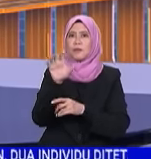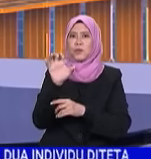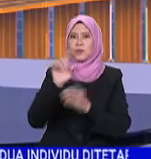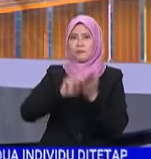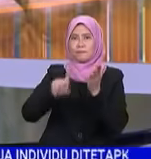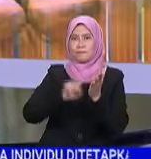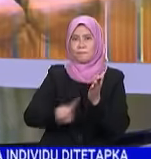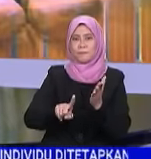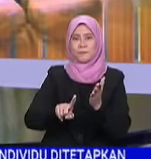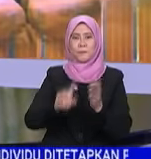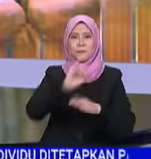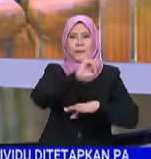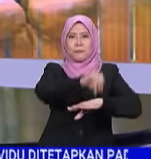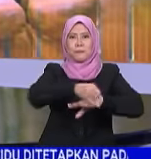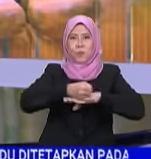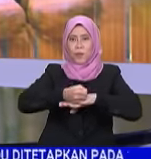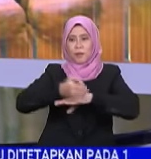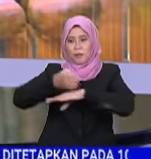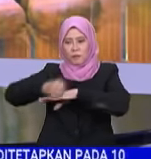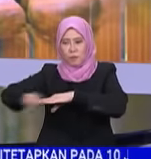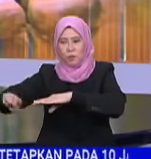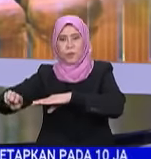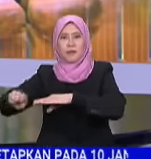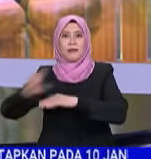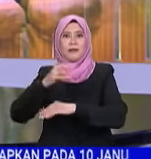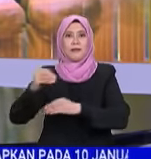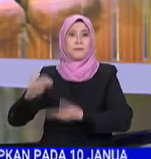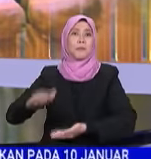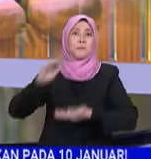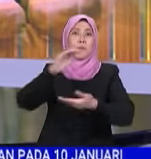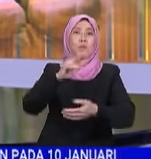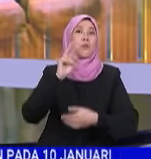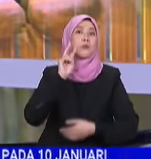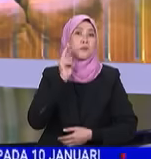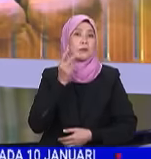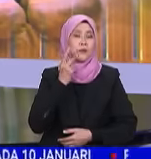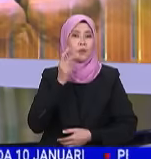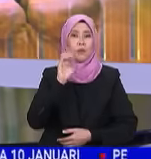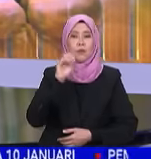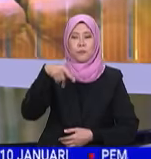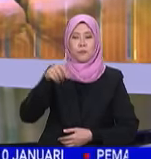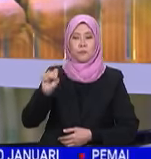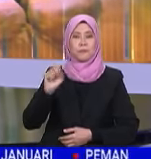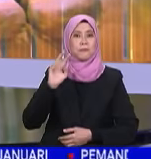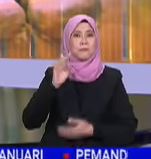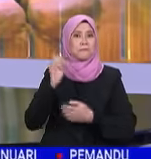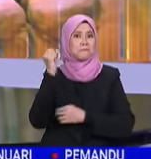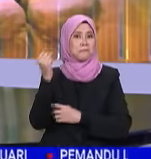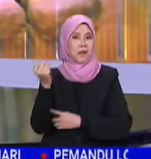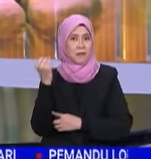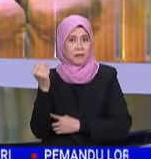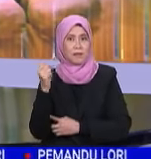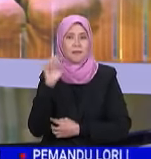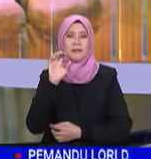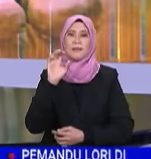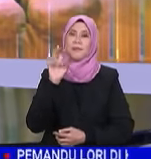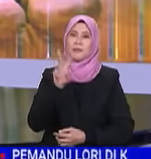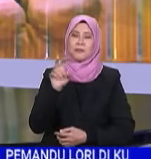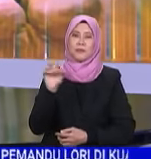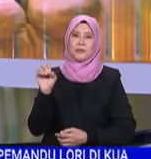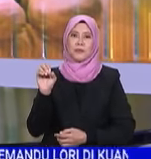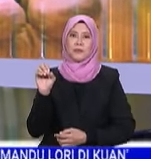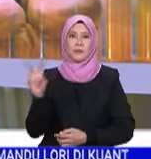pemeriksaan terhadap pengimport pengeksport dan pemborong sayur menerusi opasa sayur du sebanyak 20 notis